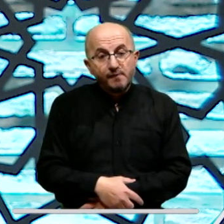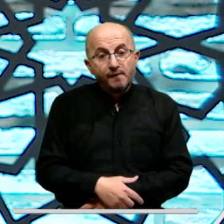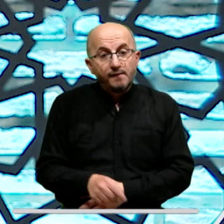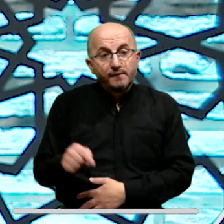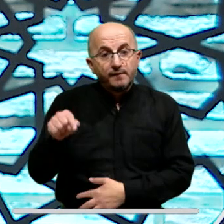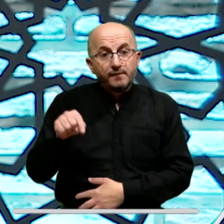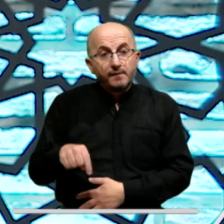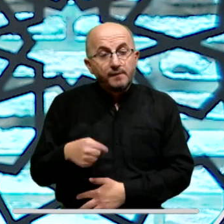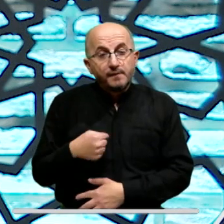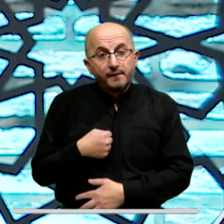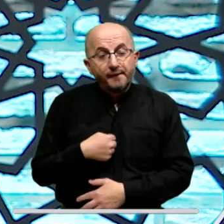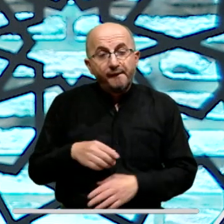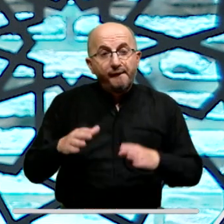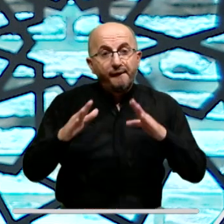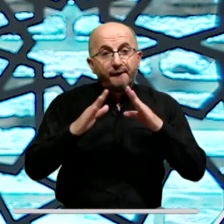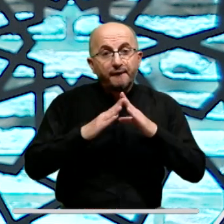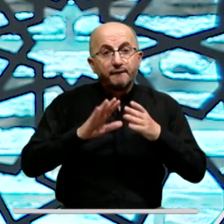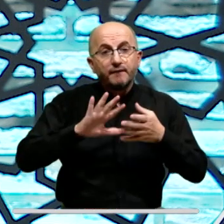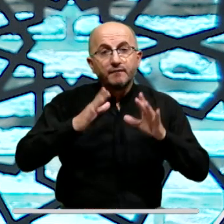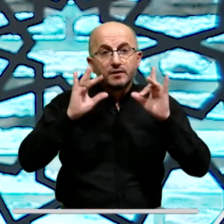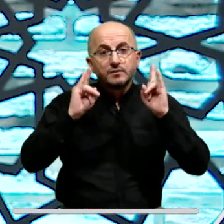Şimdi ben evde veya camide